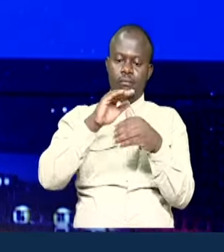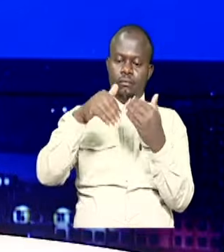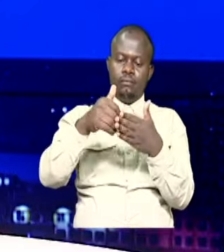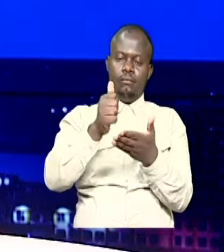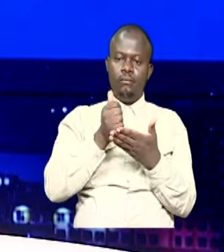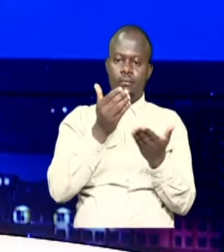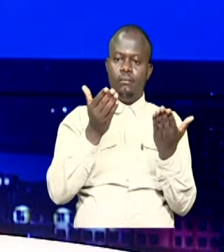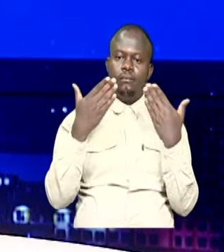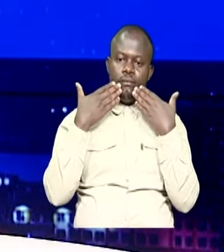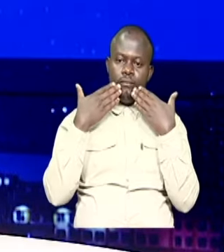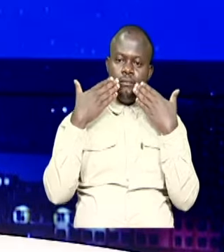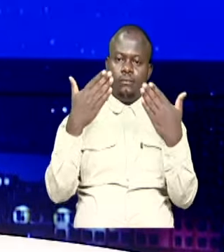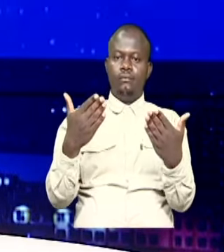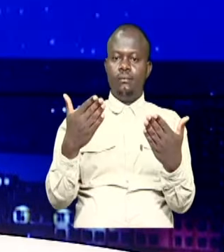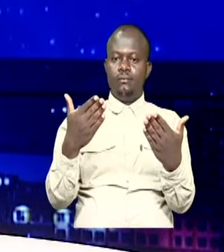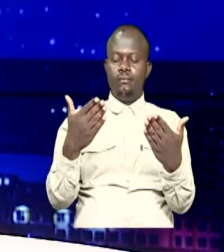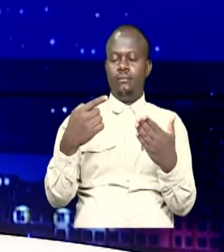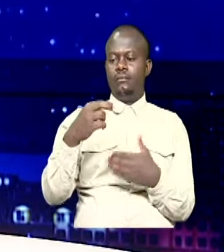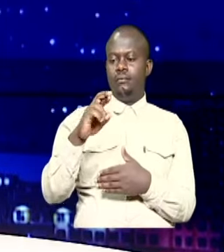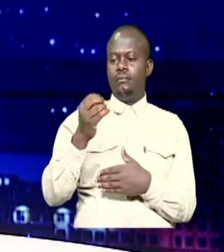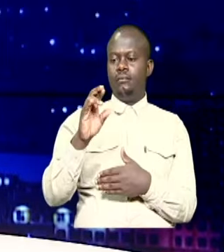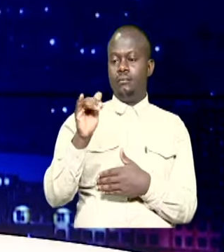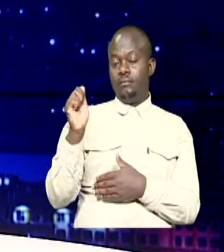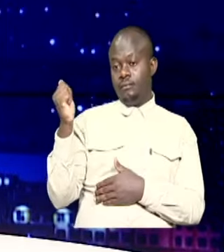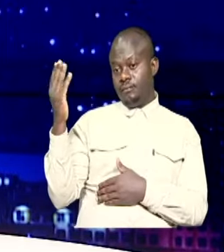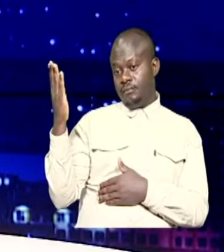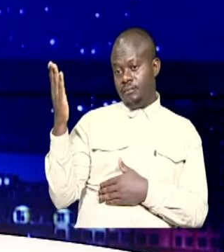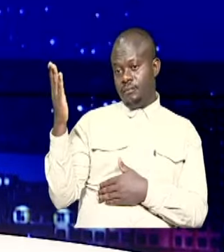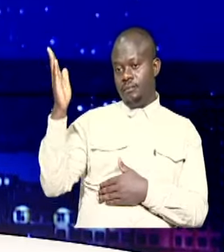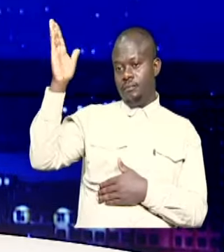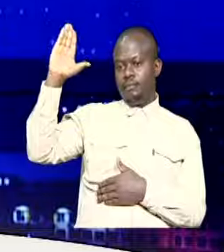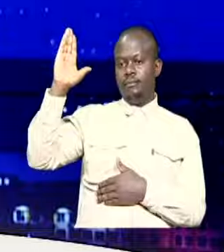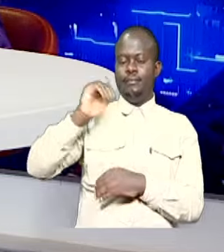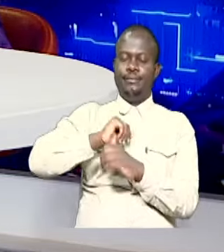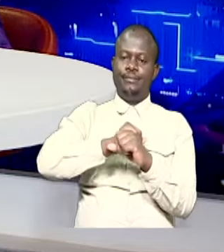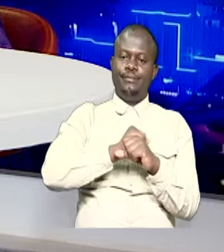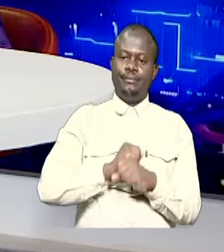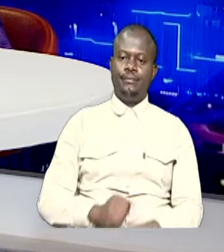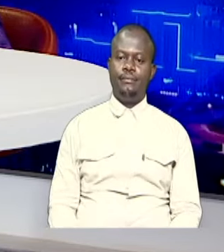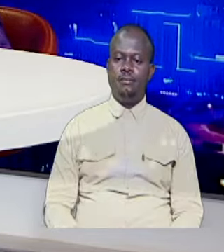kubageza aya makuru, turabashimiye. Ndi Gloria Mukamabano, Imana ibarinde.